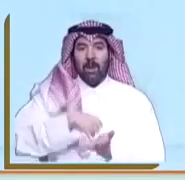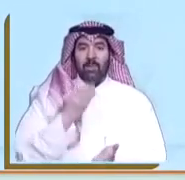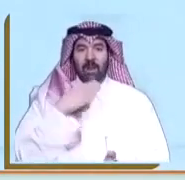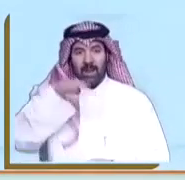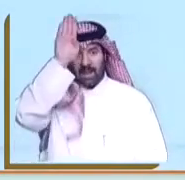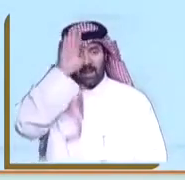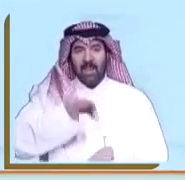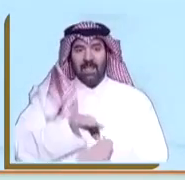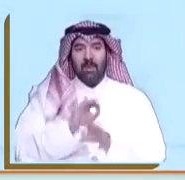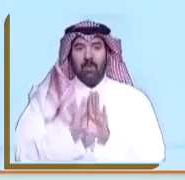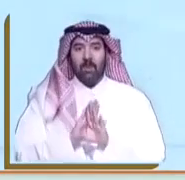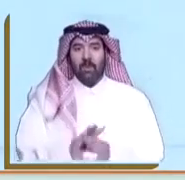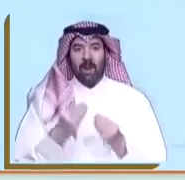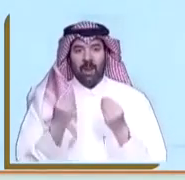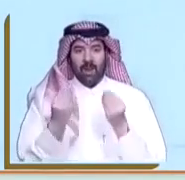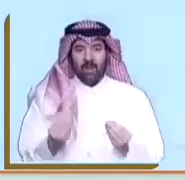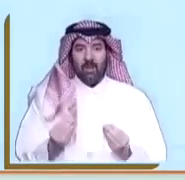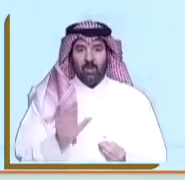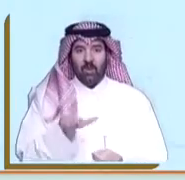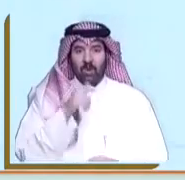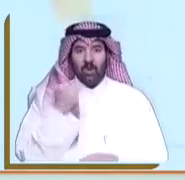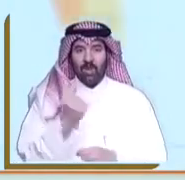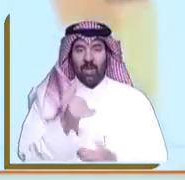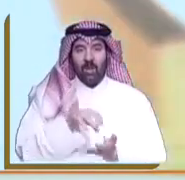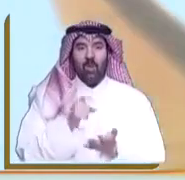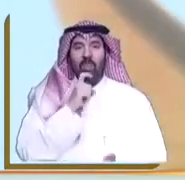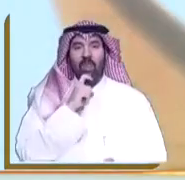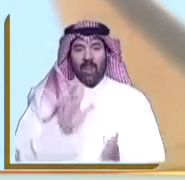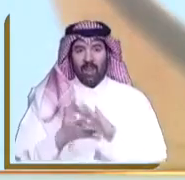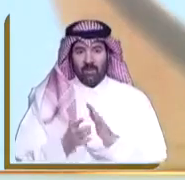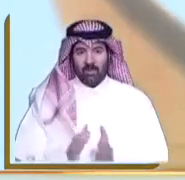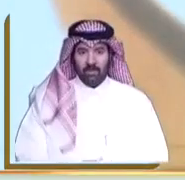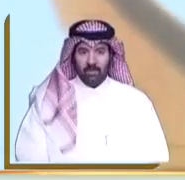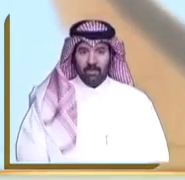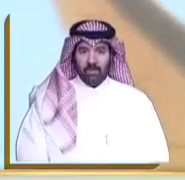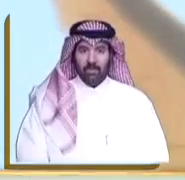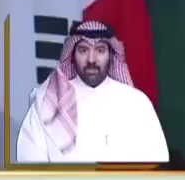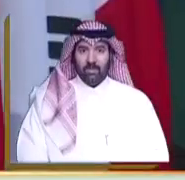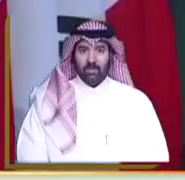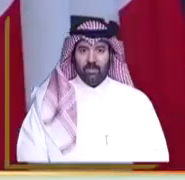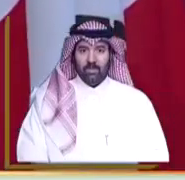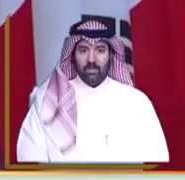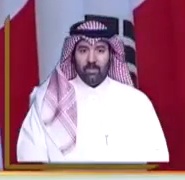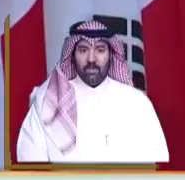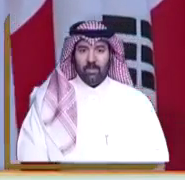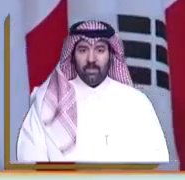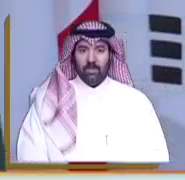الإنسانية يده لإنقاذ عشرات الدول حول العالم.